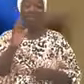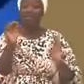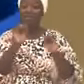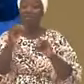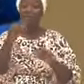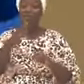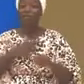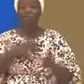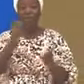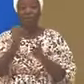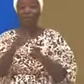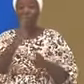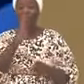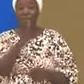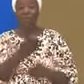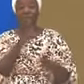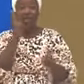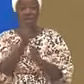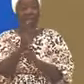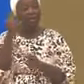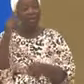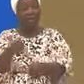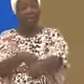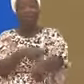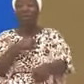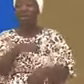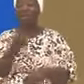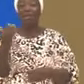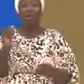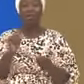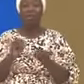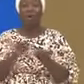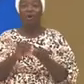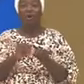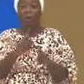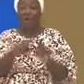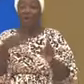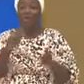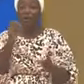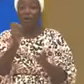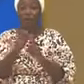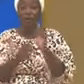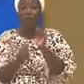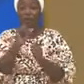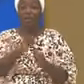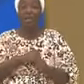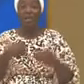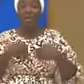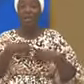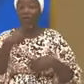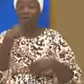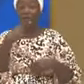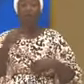paroles la parole quand je prononcerai s'accomplira